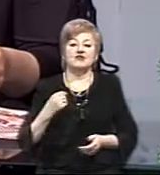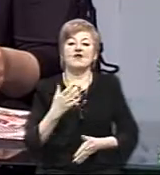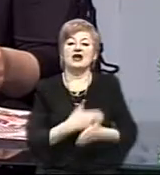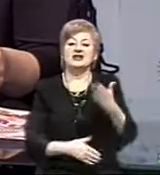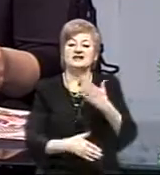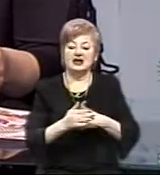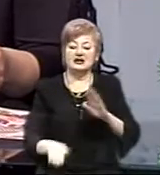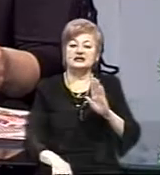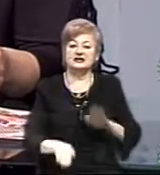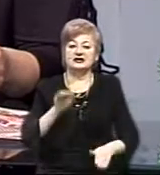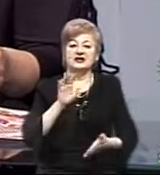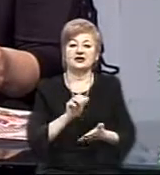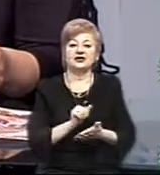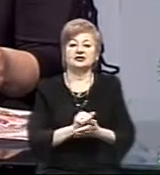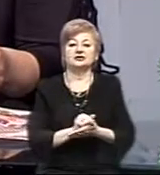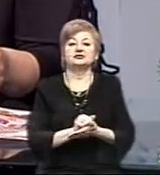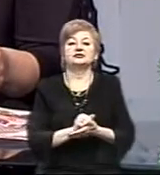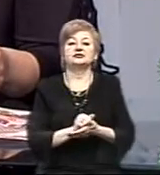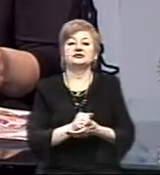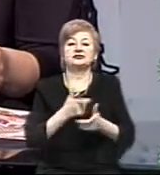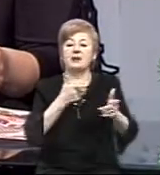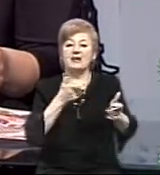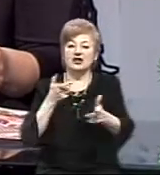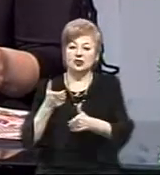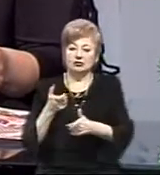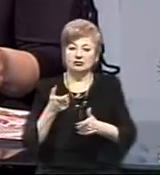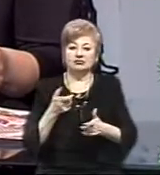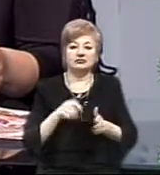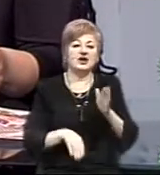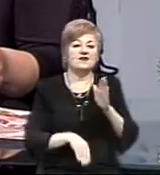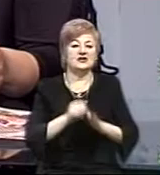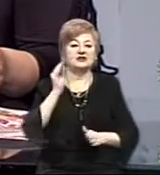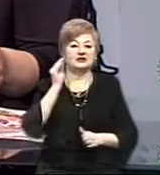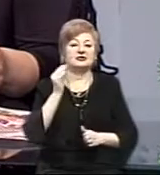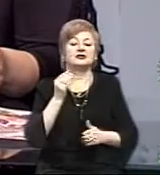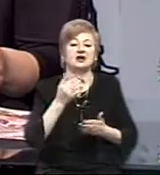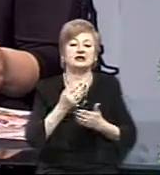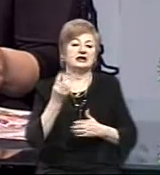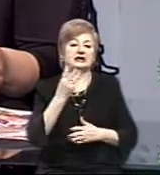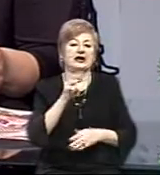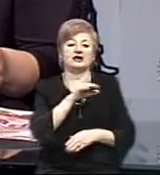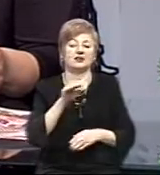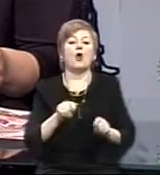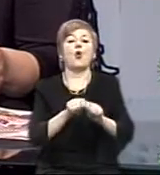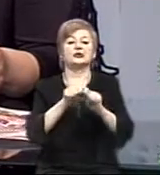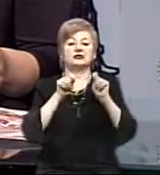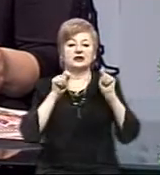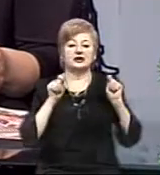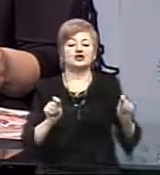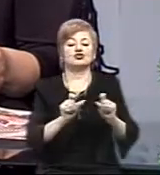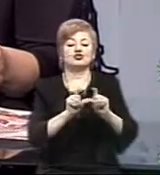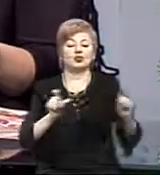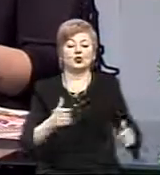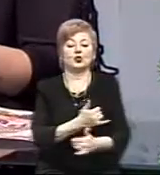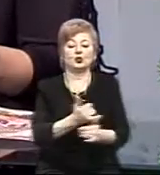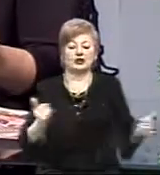з дитинства і займається біатлоном. І її найвища мета, ціль третього рівня – відкрити власну школу біатлону для